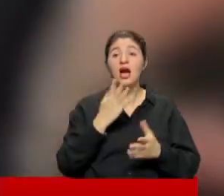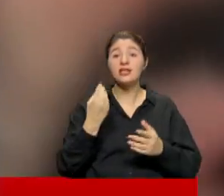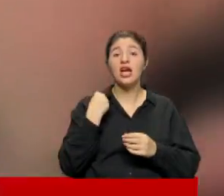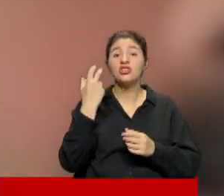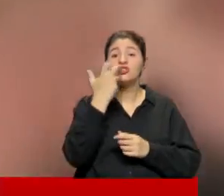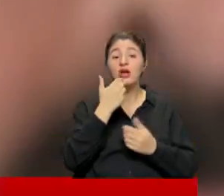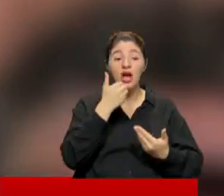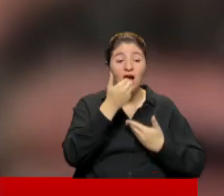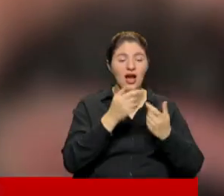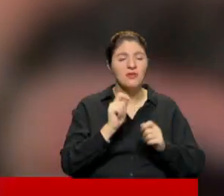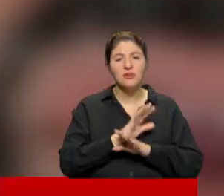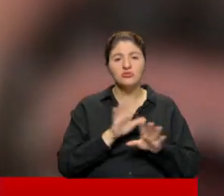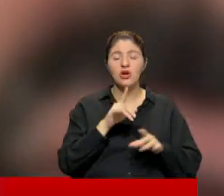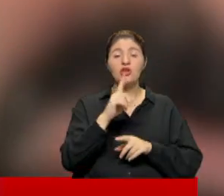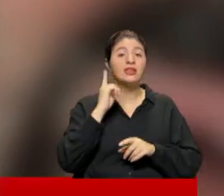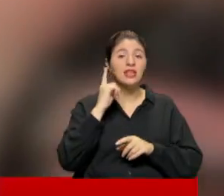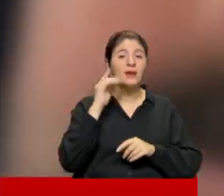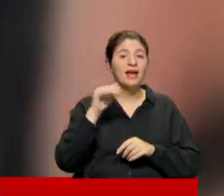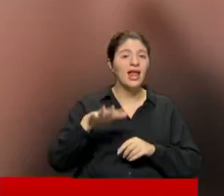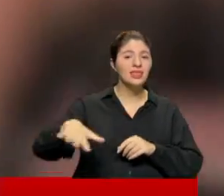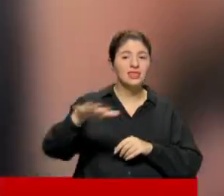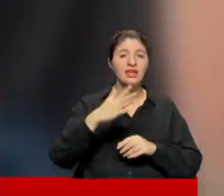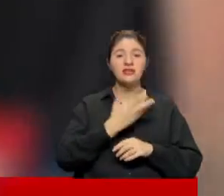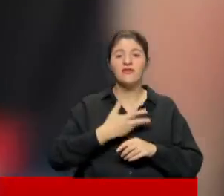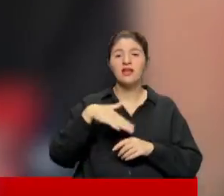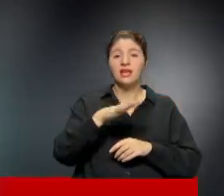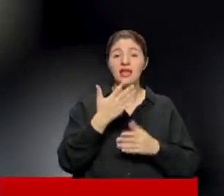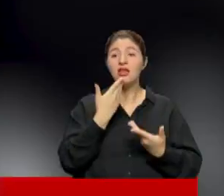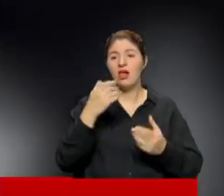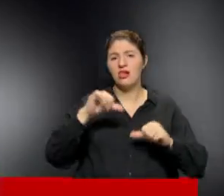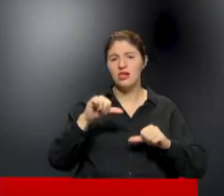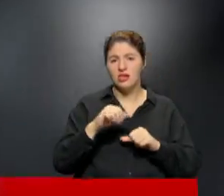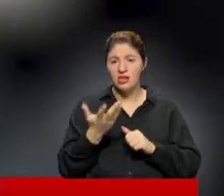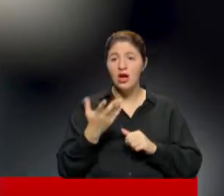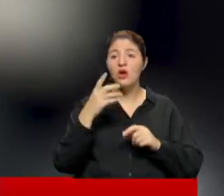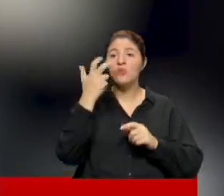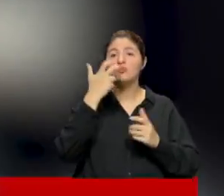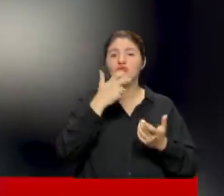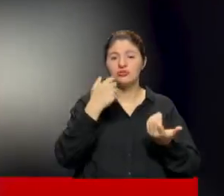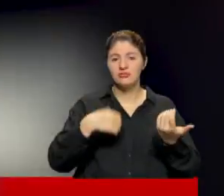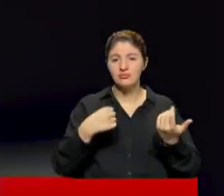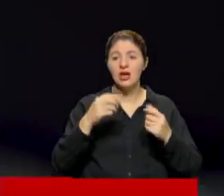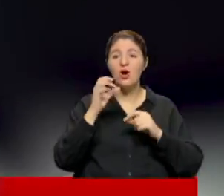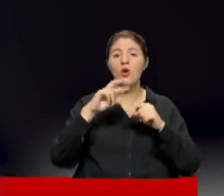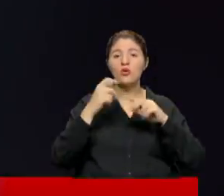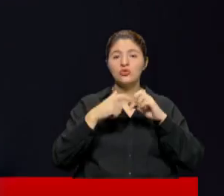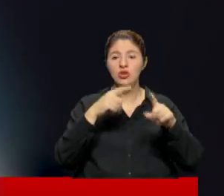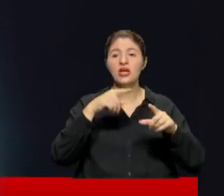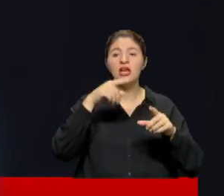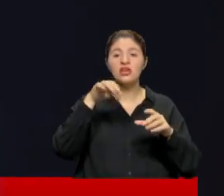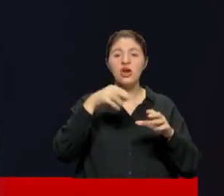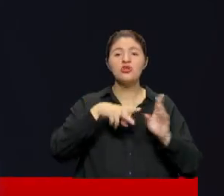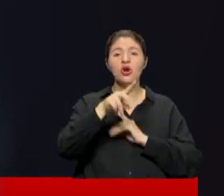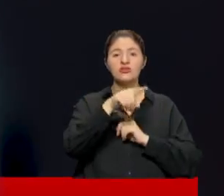yeni şarkılar Söyleyemeyecek onu dinlemeye gelenlere ve sevenlerine de müzisyen Onur Şener Ankara çayyolunda sahne aldı